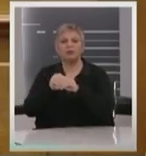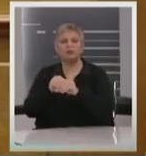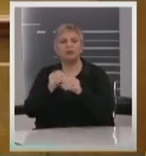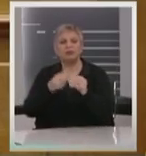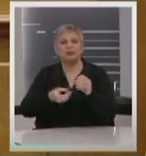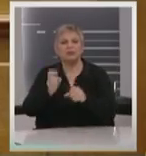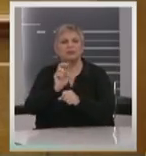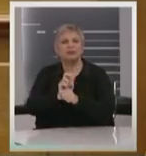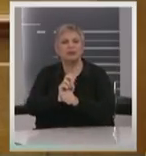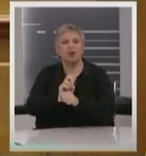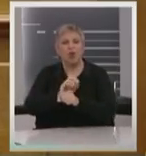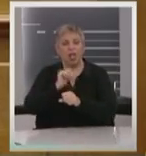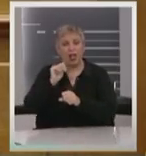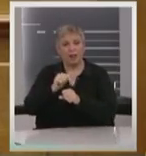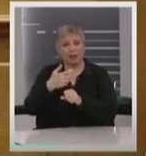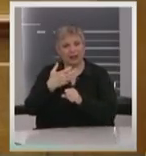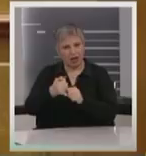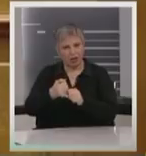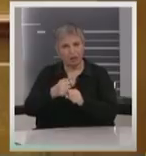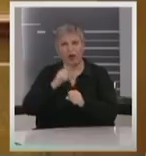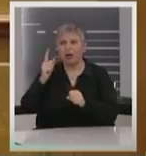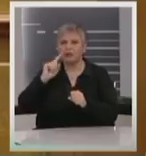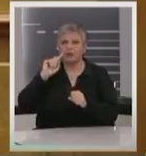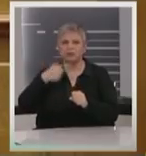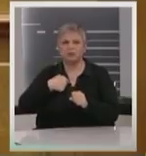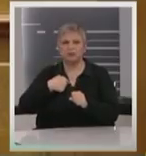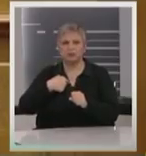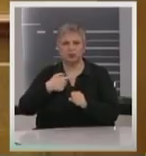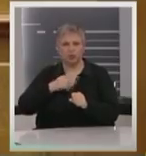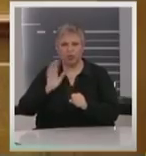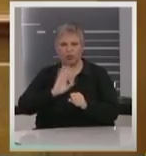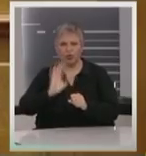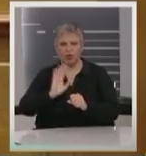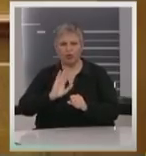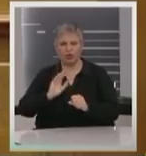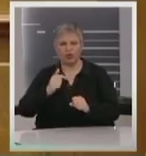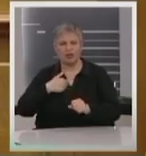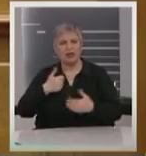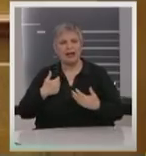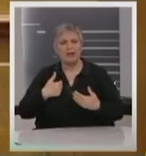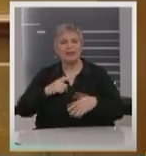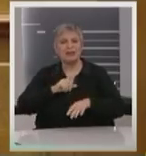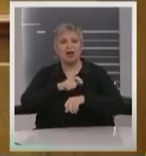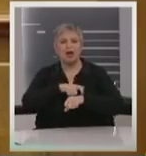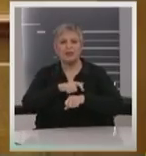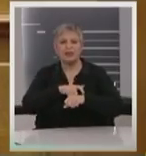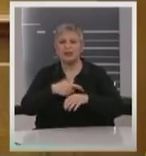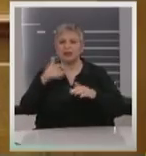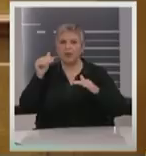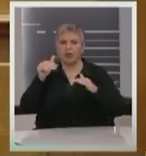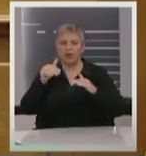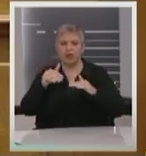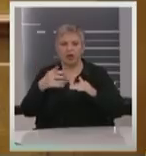αυτά που μας ζητάνε οι πιστωτές μας? Γιατί πρέπει σε συνθήκες ύφεσης να στερούμε πόρους από την πραγματική